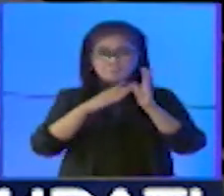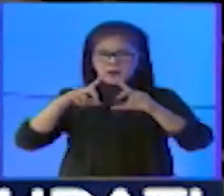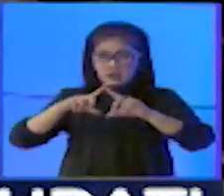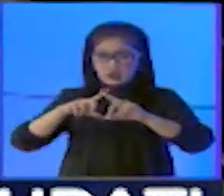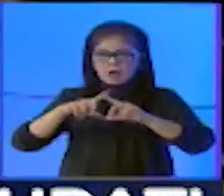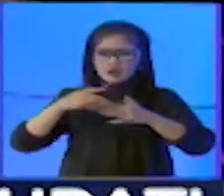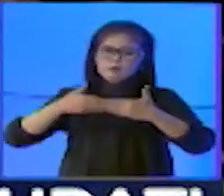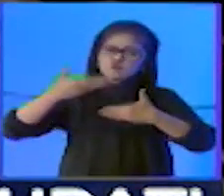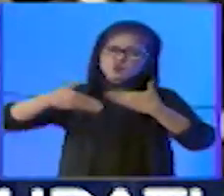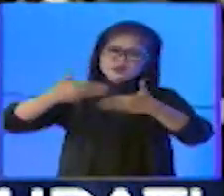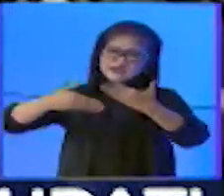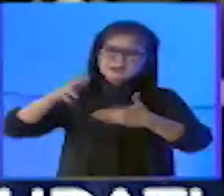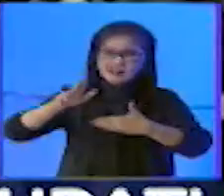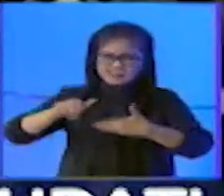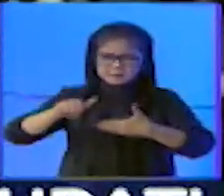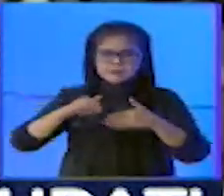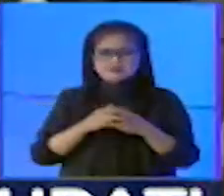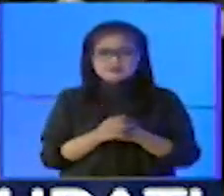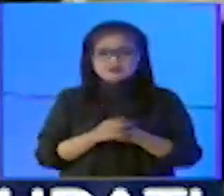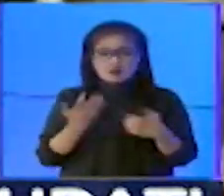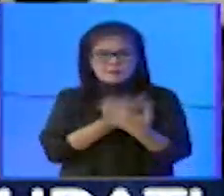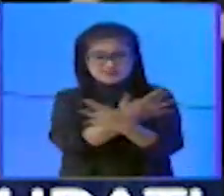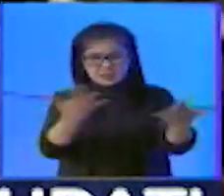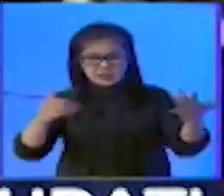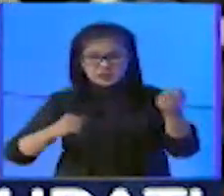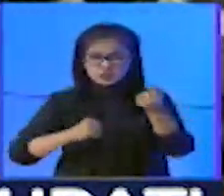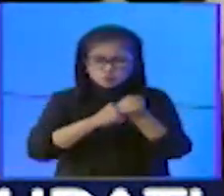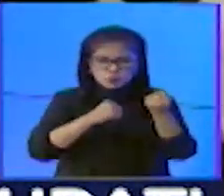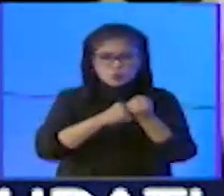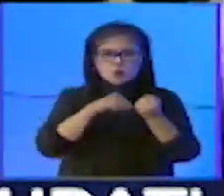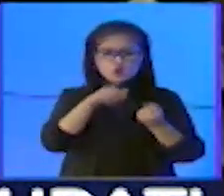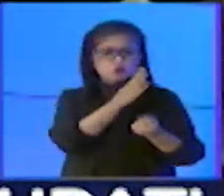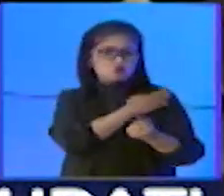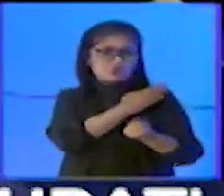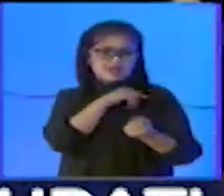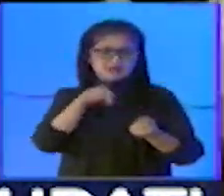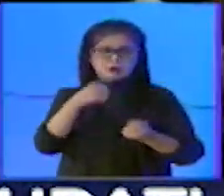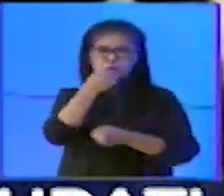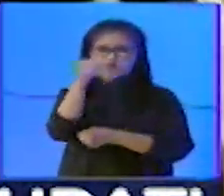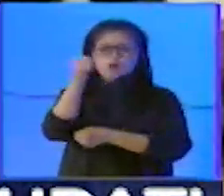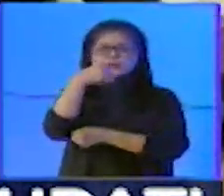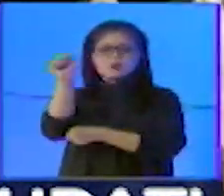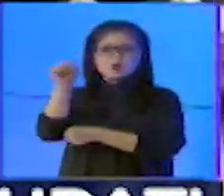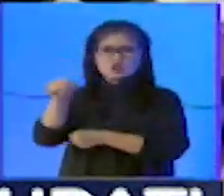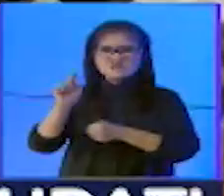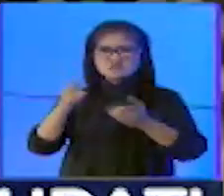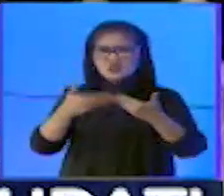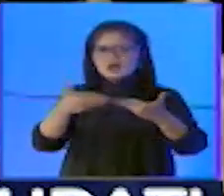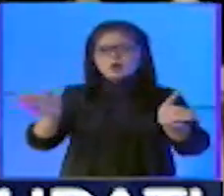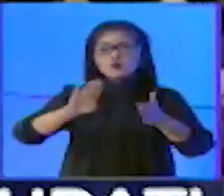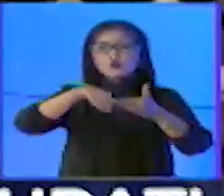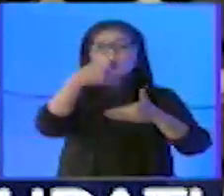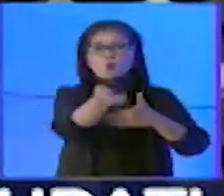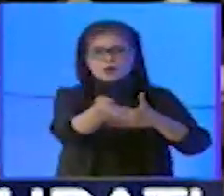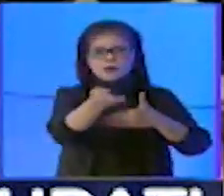lanjut. Sementara, sejumlah warga yang mendukung upaya pemakzulan Bupati Faida berunjuk rasa di luar ruang sidang DPRD.